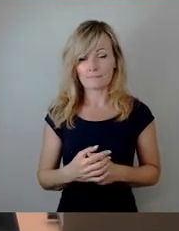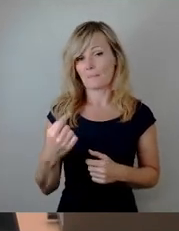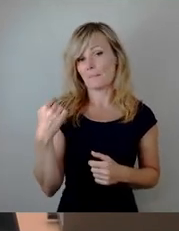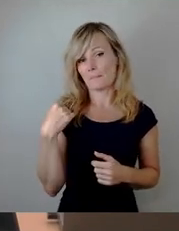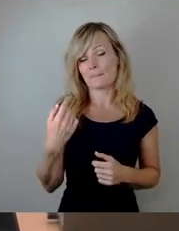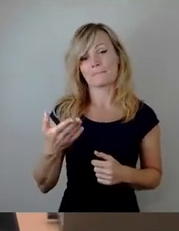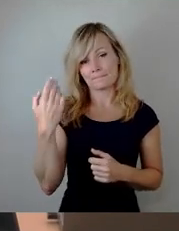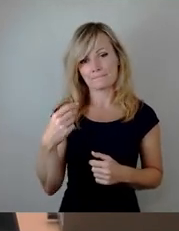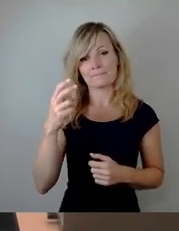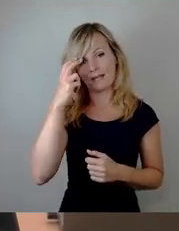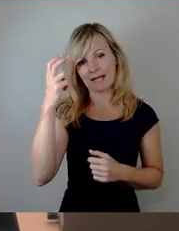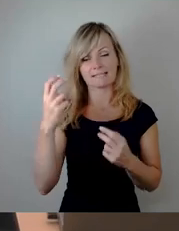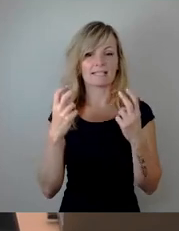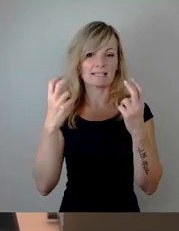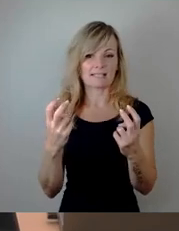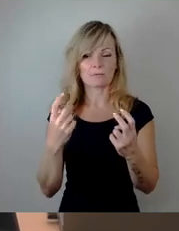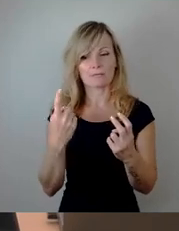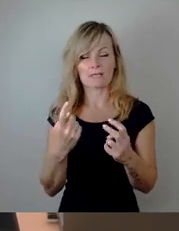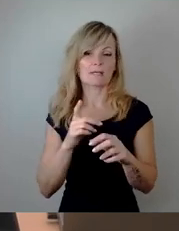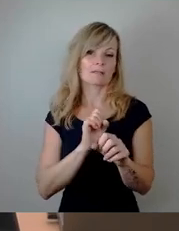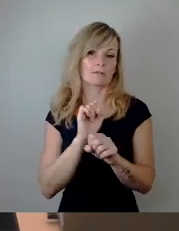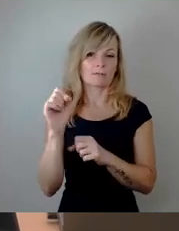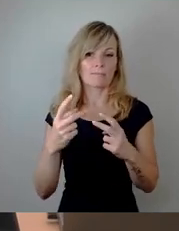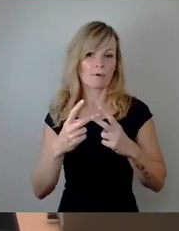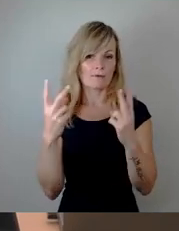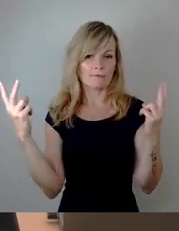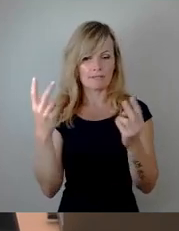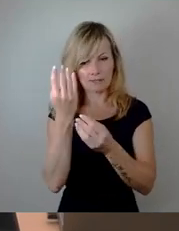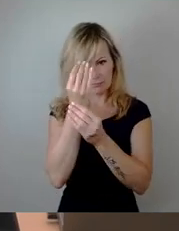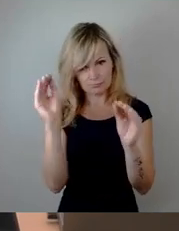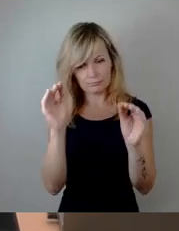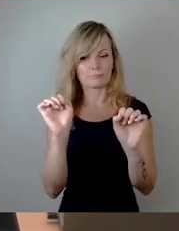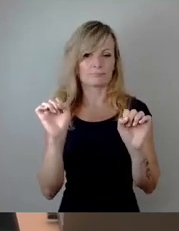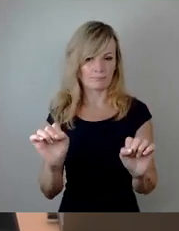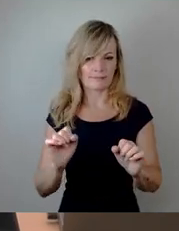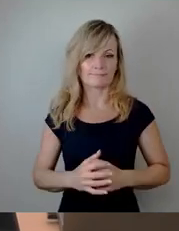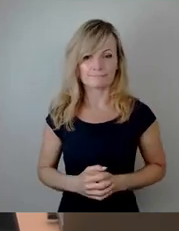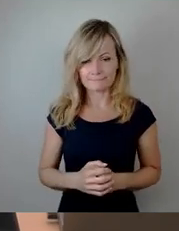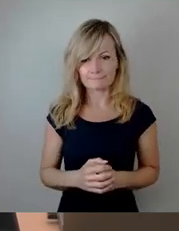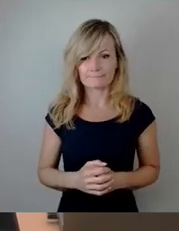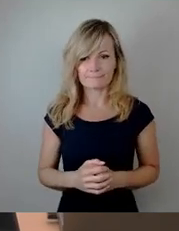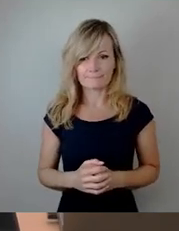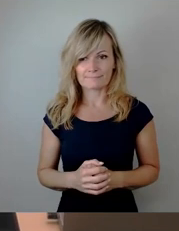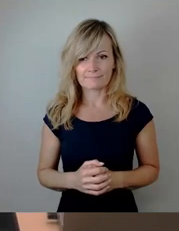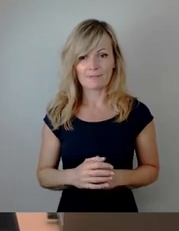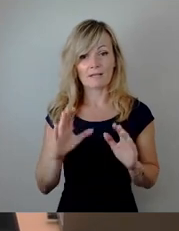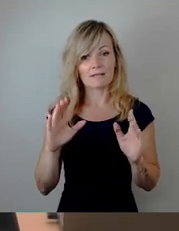bedürfen natürlich noch der öffentlichen Bekanntmachung. Und ich darf verlesen,